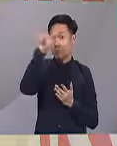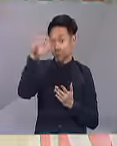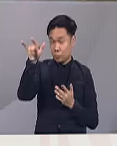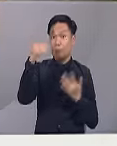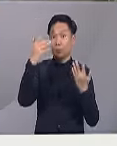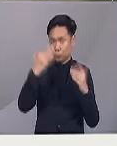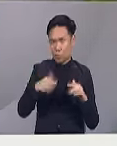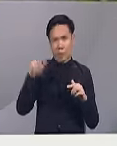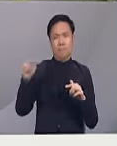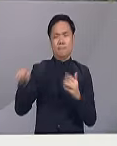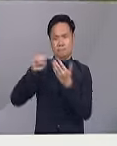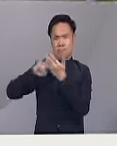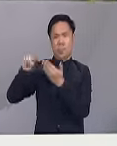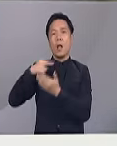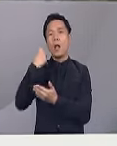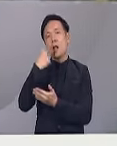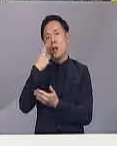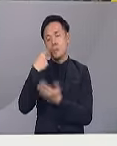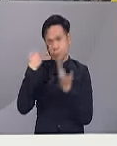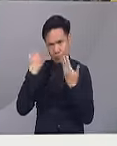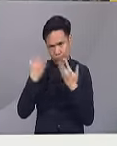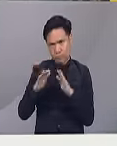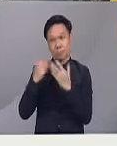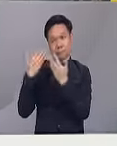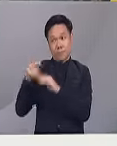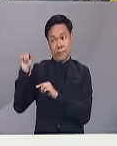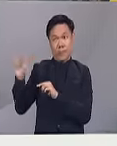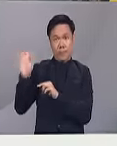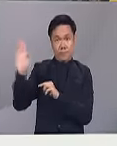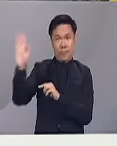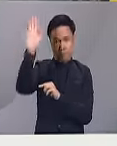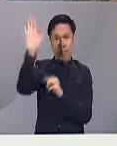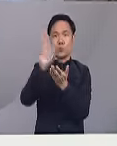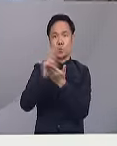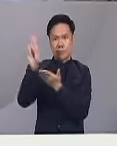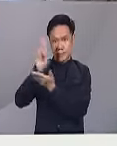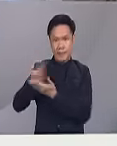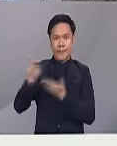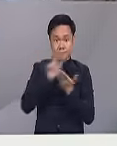saringan kesihatan ataupun swab test di universiti